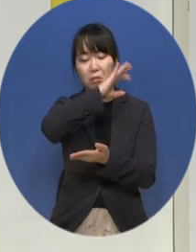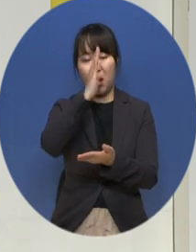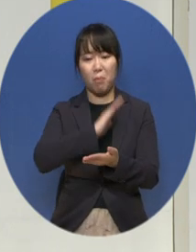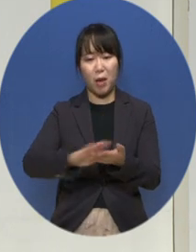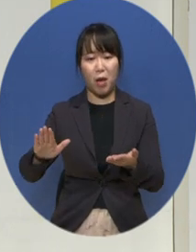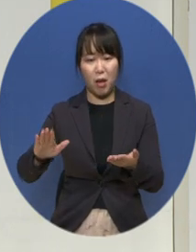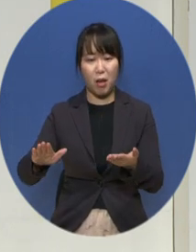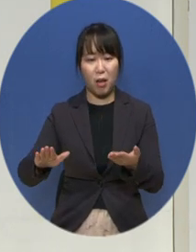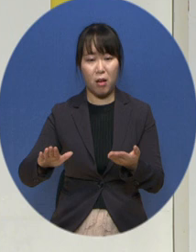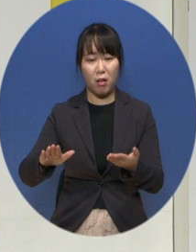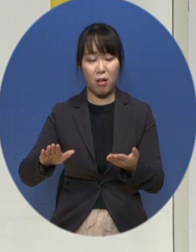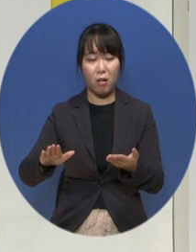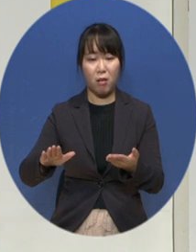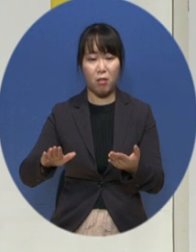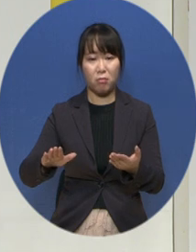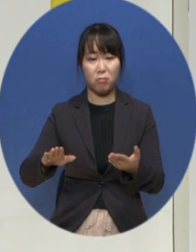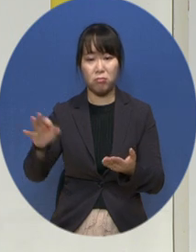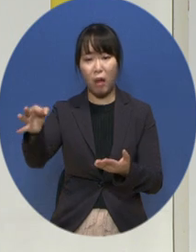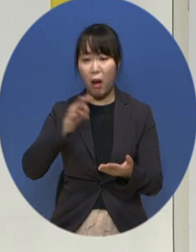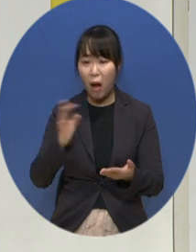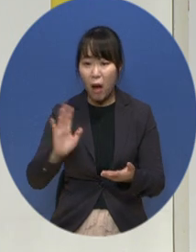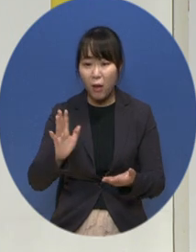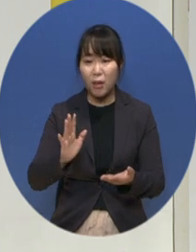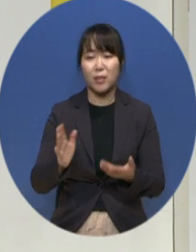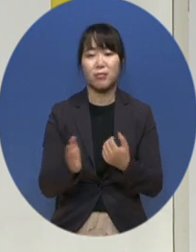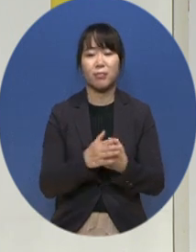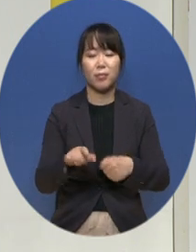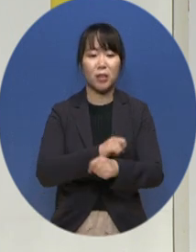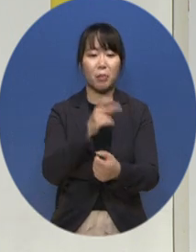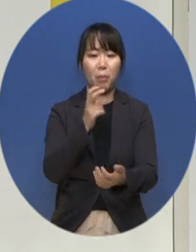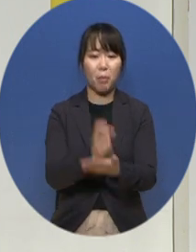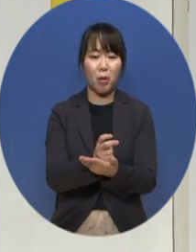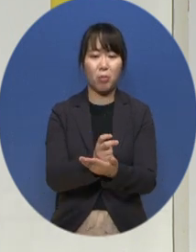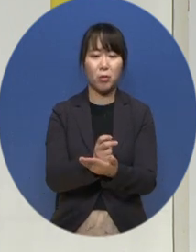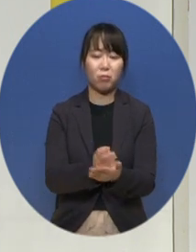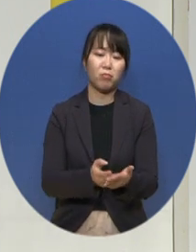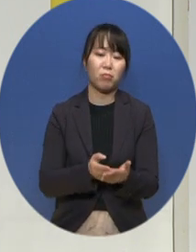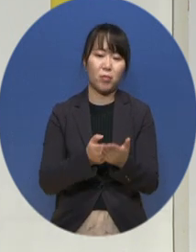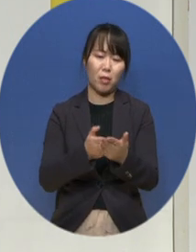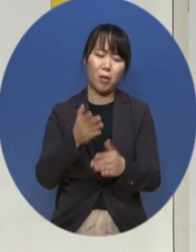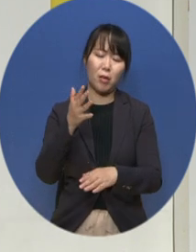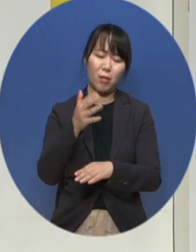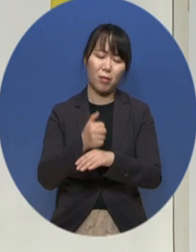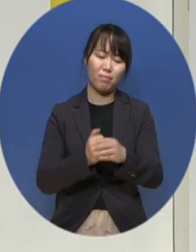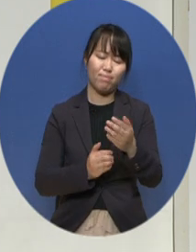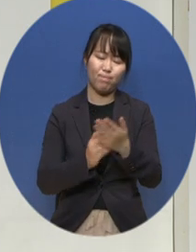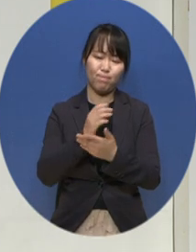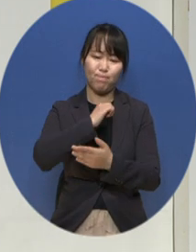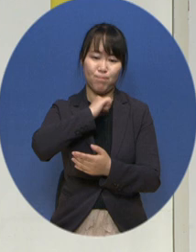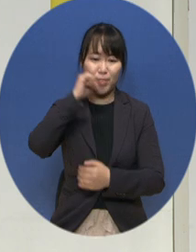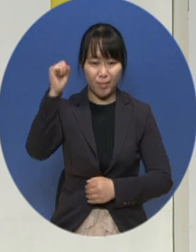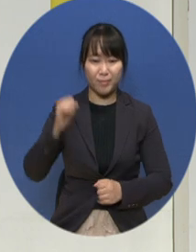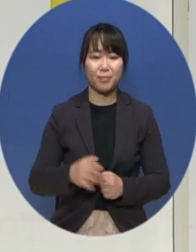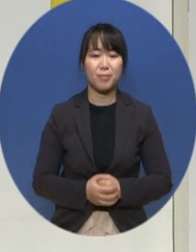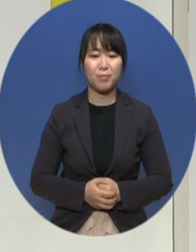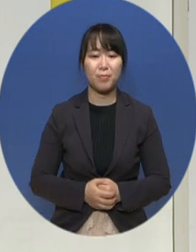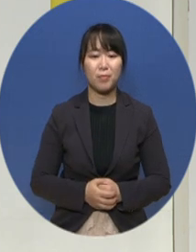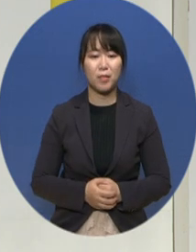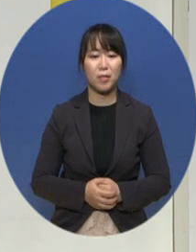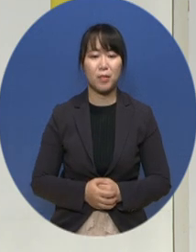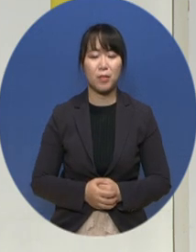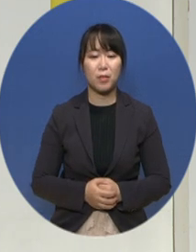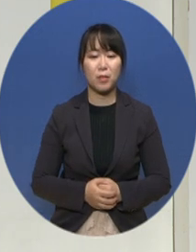최종 이탈한다 4 안주는 거에요 그런데 특별법을 로서 그 통과를 결국은 시켰습니다 예